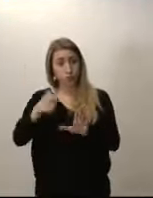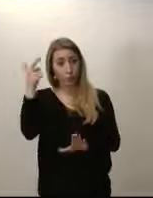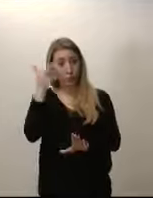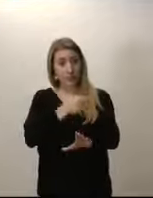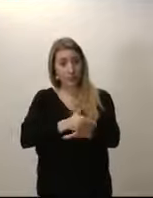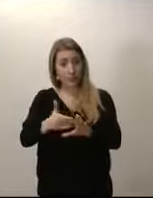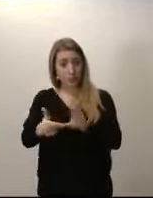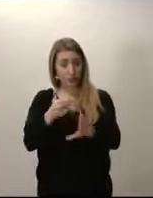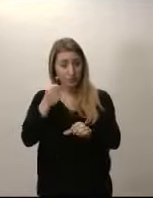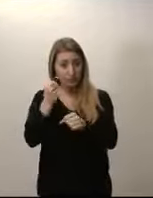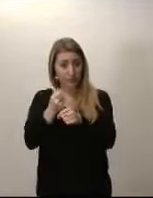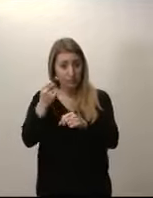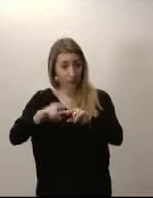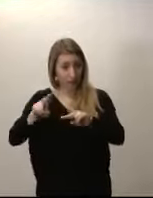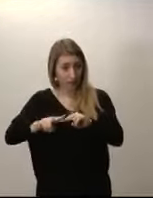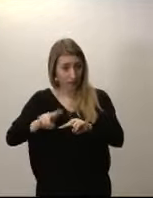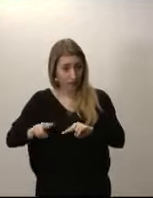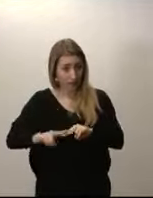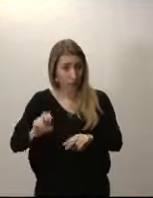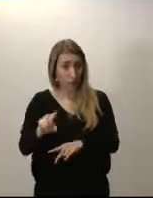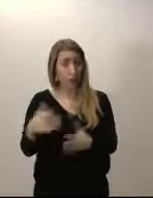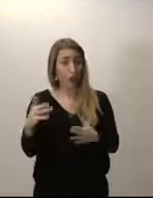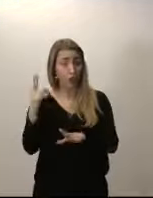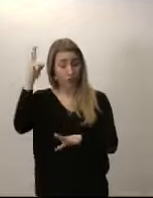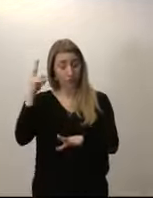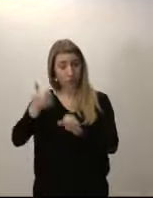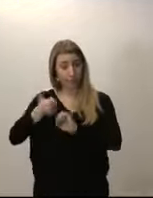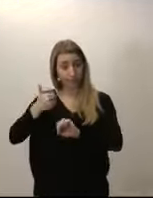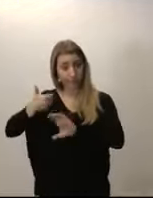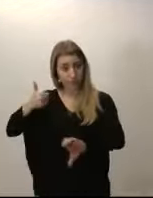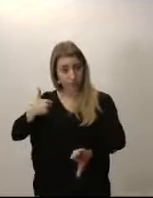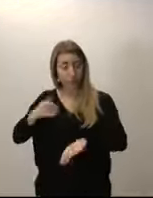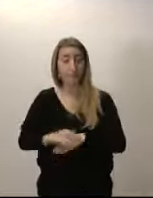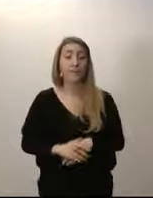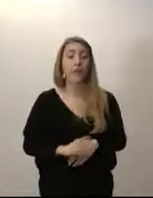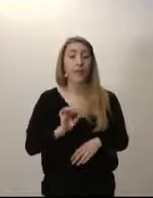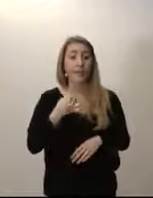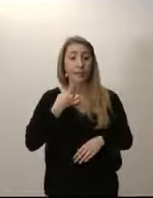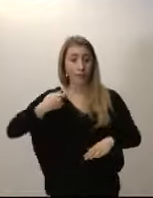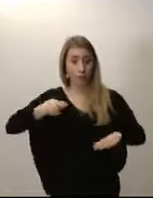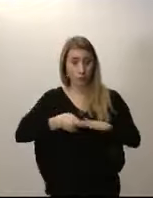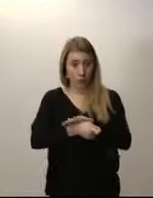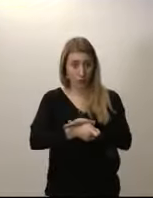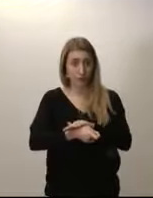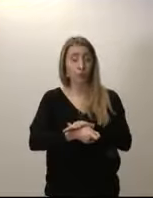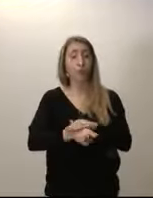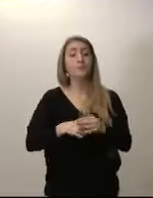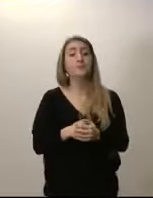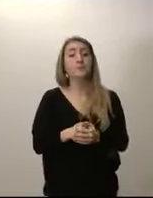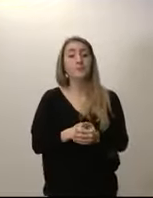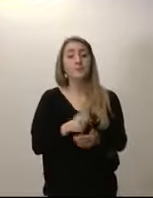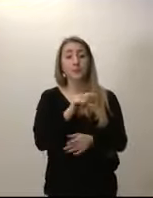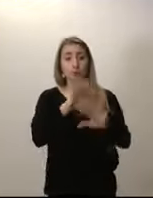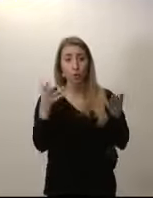poursuite des travaux qui étaient déjà engagés. Le remboursement de la dette qui était du capital de la dette qui était